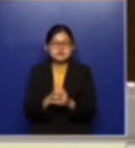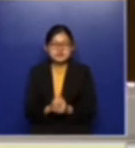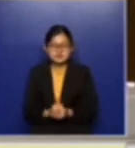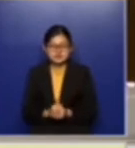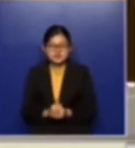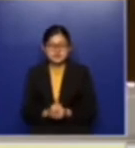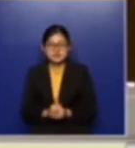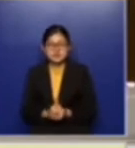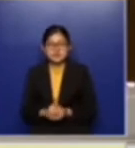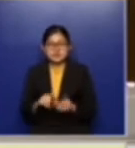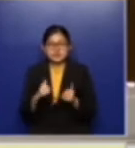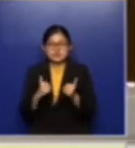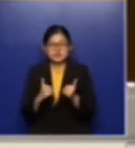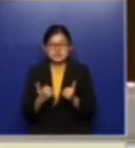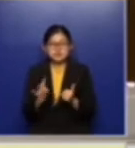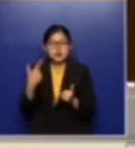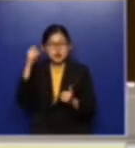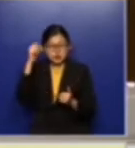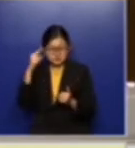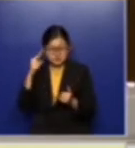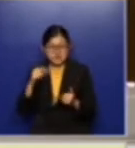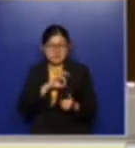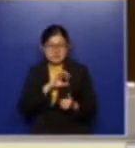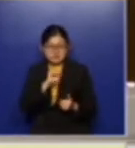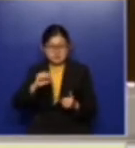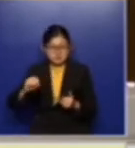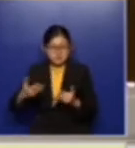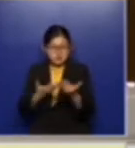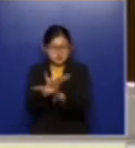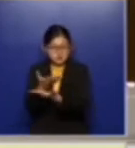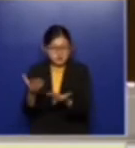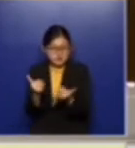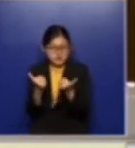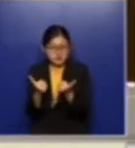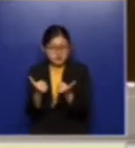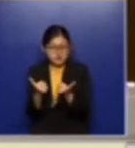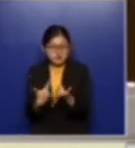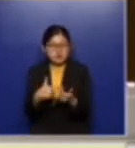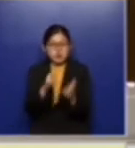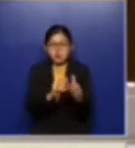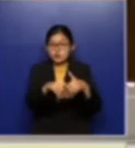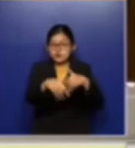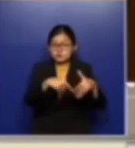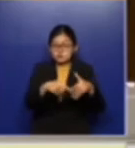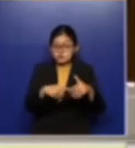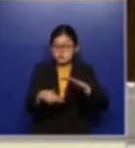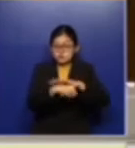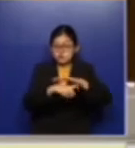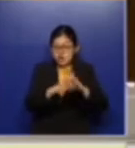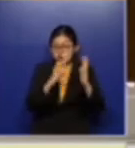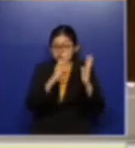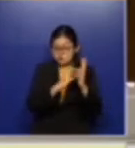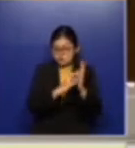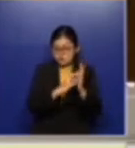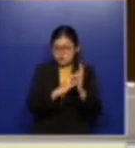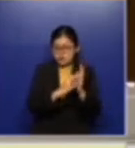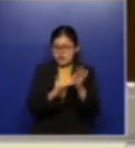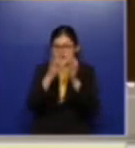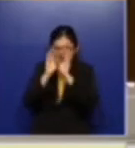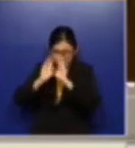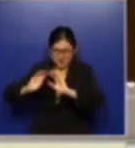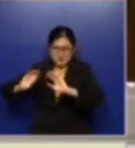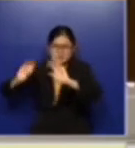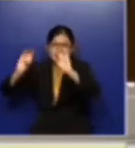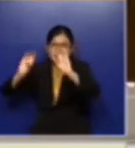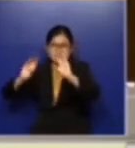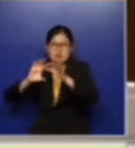ต้องขอทำความเข้าใจกับเพื่อนสมาชิกและก็พี่น้องชาวไร่ชาวนาภาคกลางทั้งหมดเลยรัฐบาลเป็นห่วง